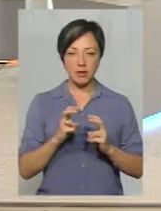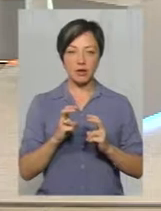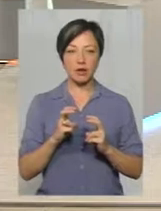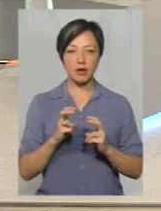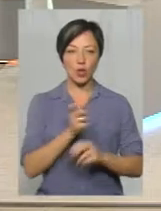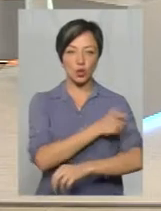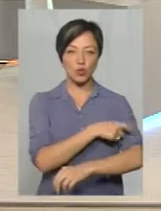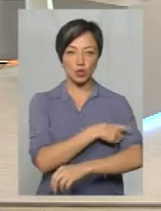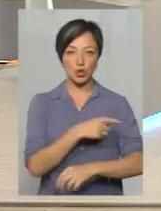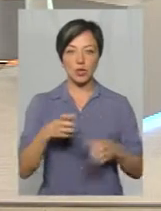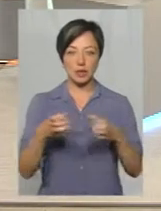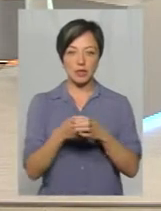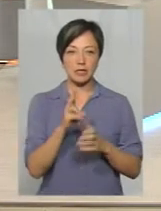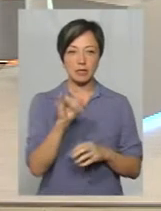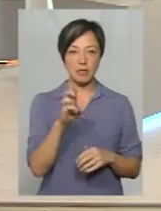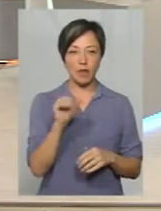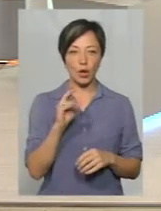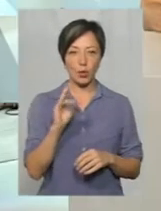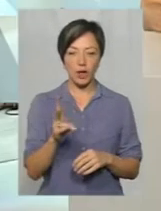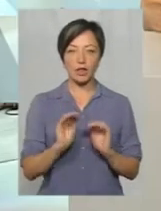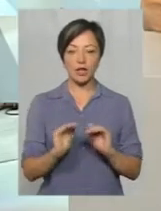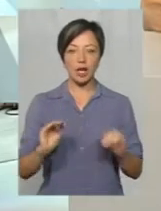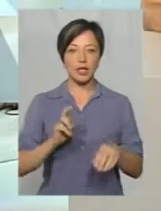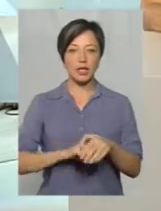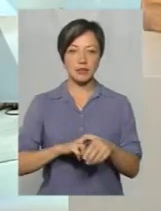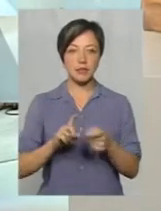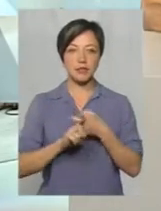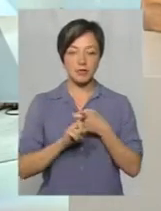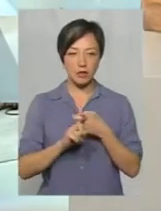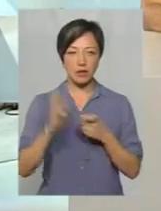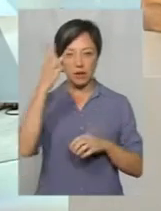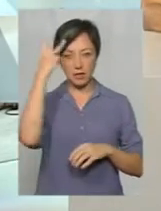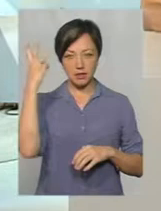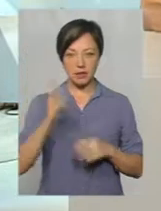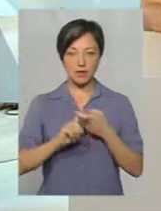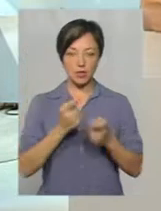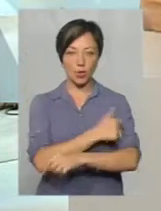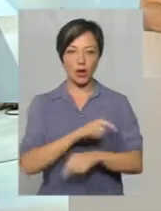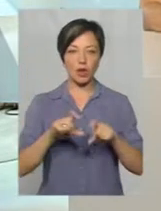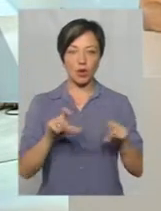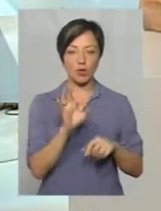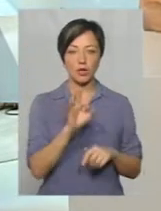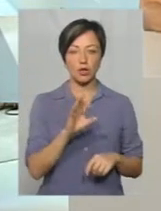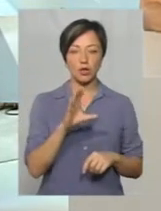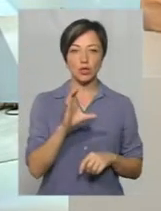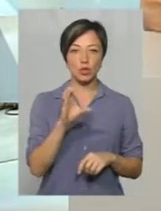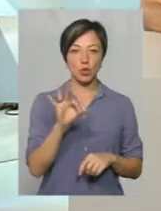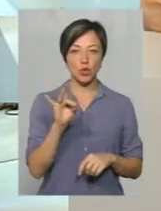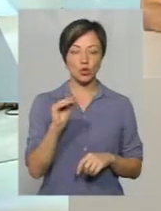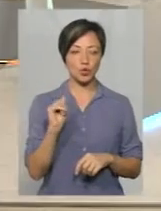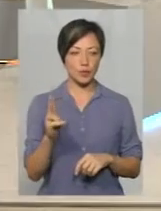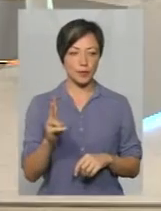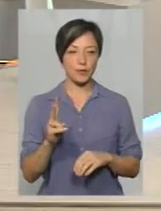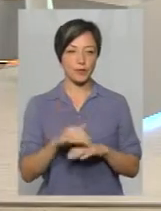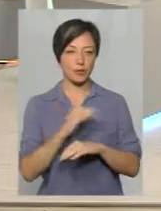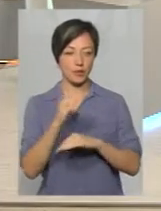«Муніципальна дружина» Романом Цимбалюком і дитячим лікарем-інфекціоністом Хмельницької інфекційної лікарні Оксаною Сторожук.